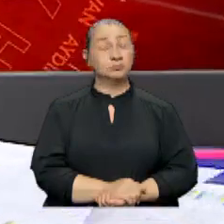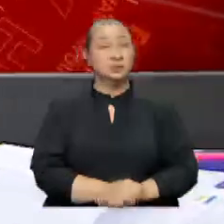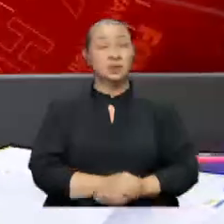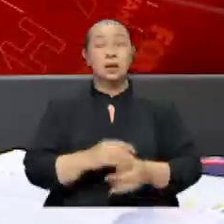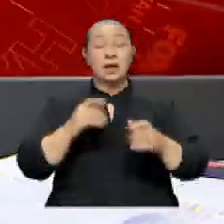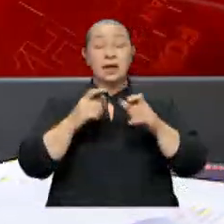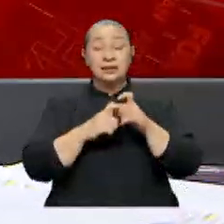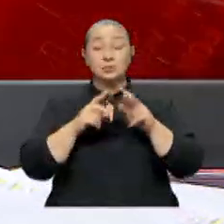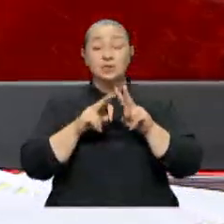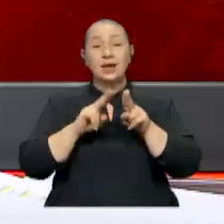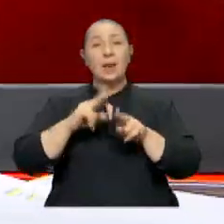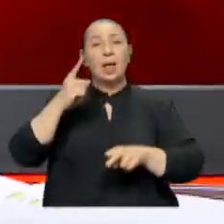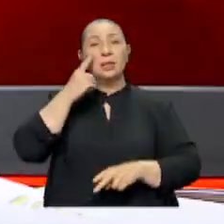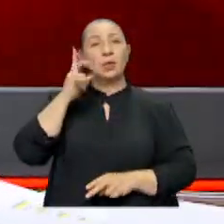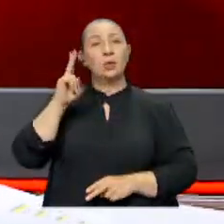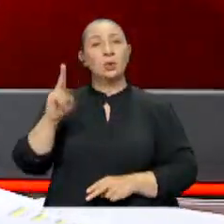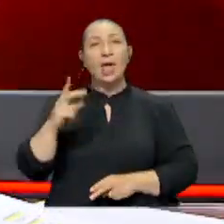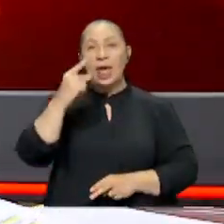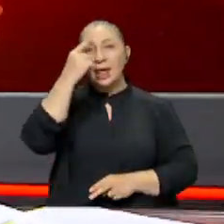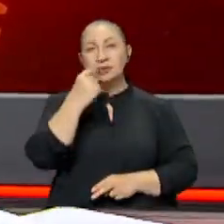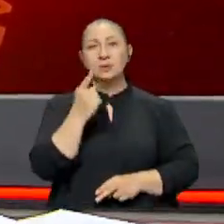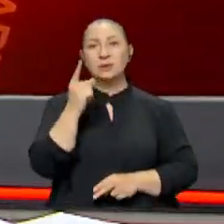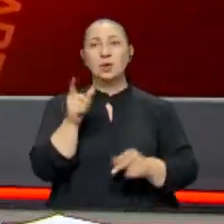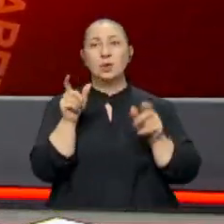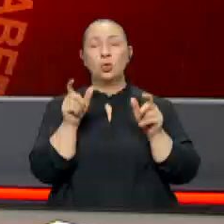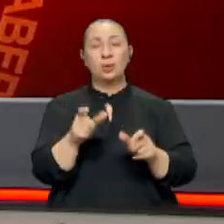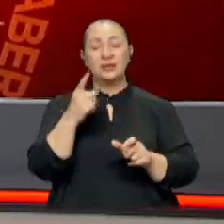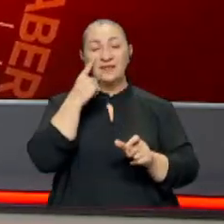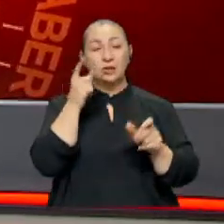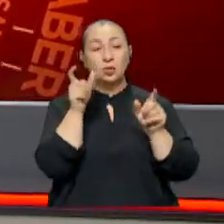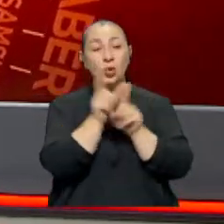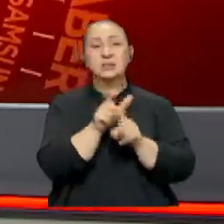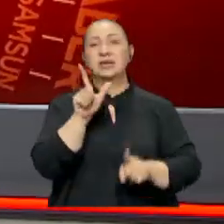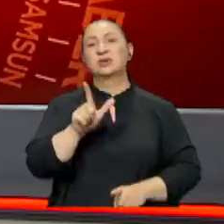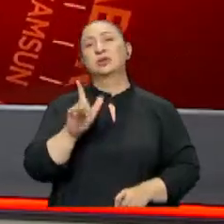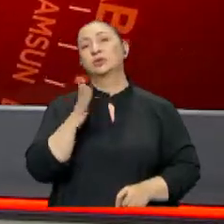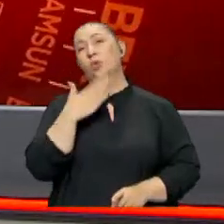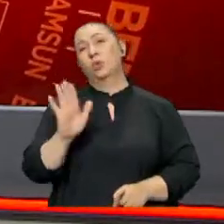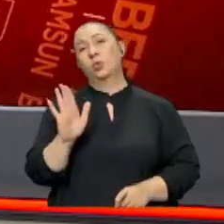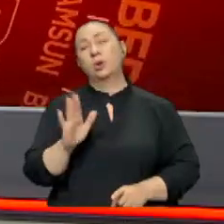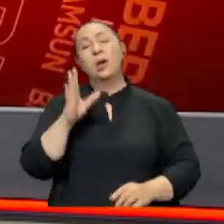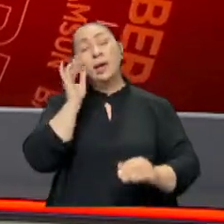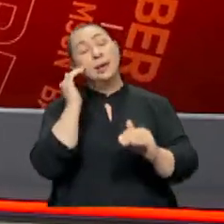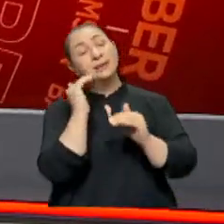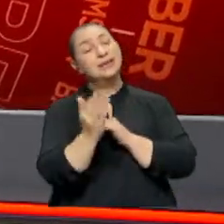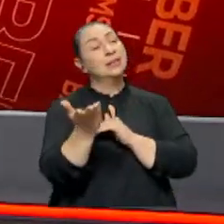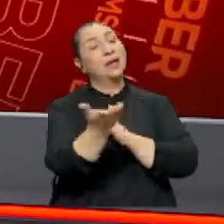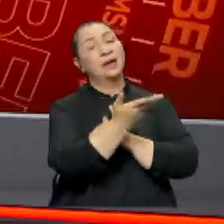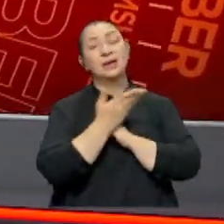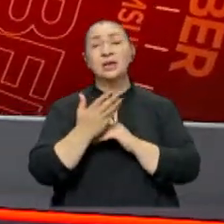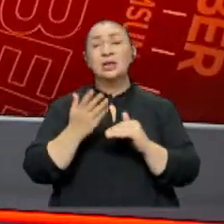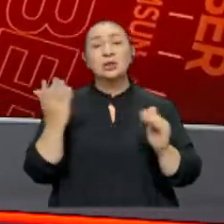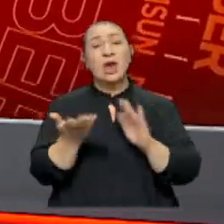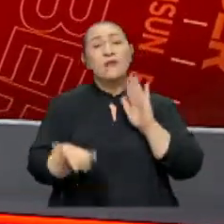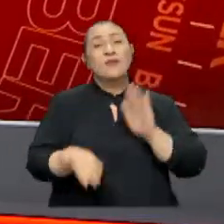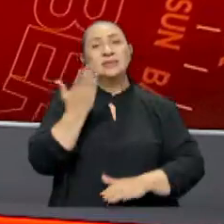Gazi Mustafa Kemal Atatürk'ün resmi bir korumaya, devlet korumasına artık ihtiyacı yoktur. İnsanlar giderek